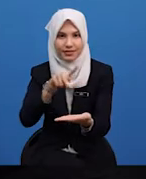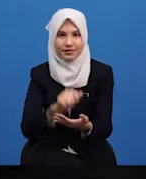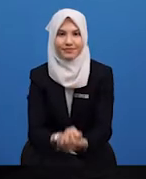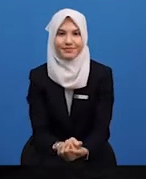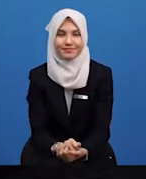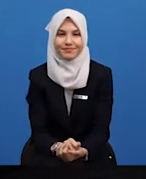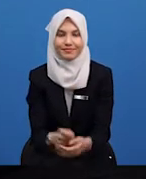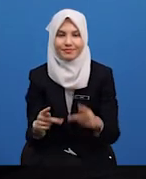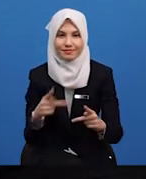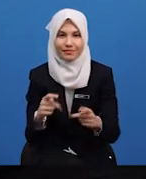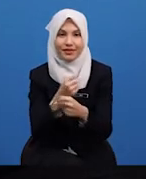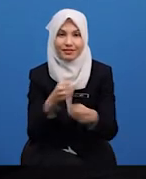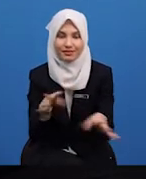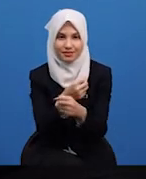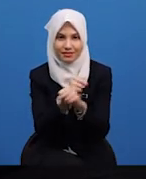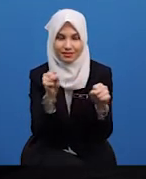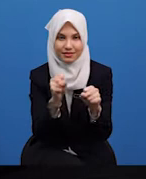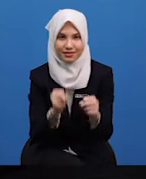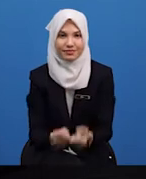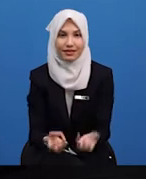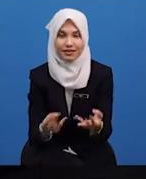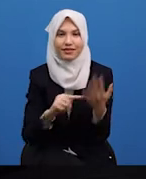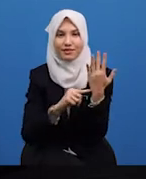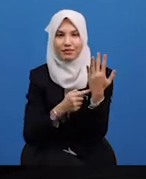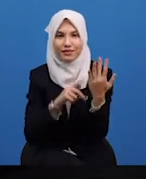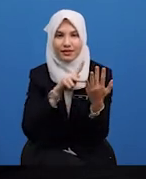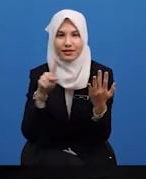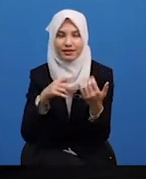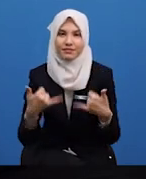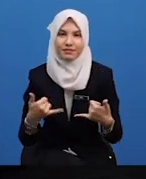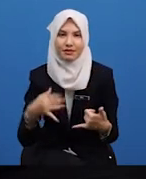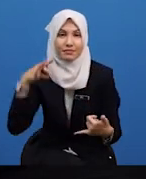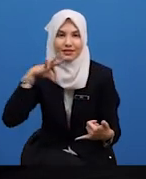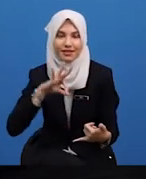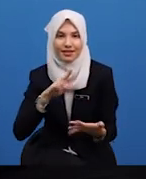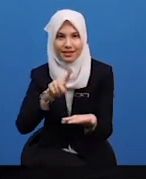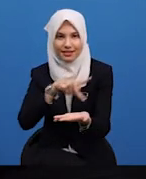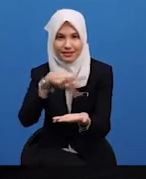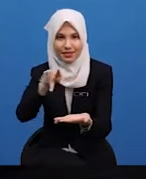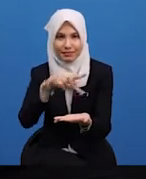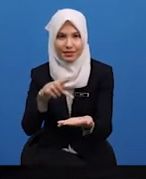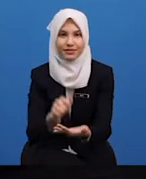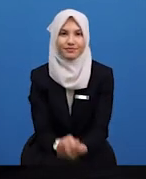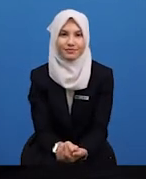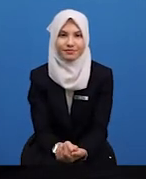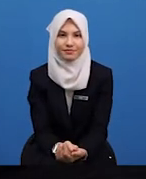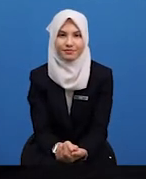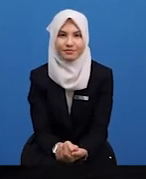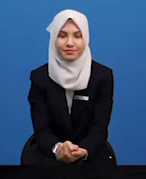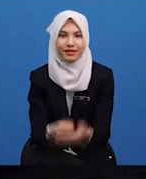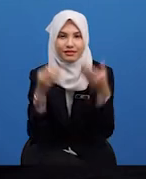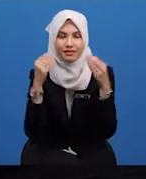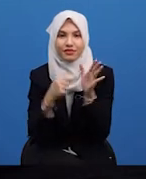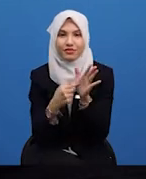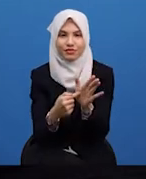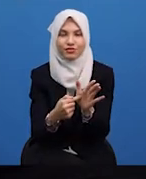Kalau sudah bersedia, ayuh kita mulakan pembelajaran dengan memainkan petikan rentak zapin. Cikgu akan menunjukkan dulu